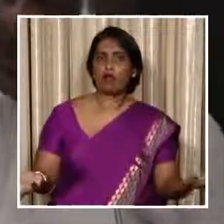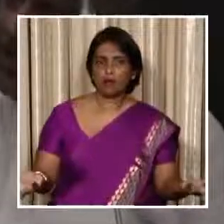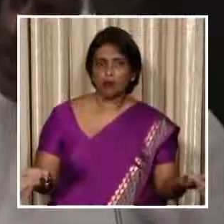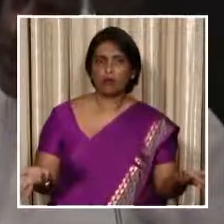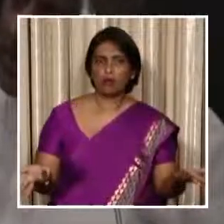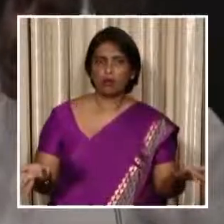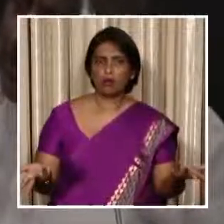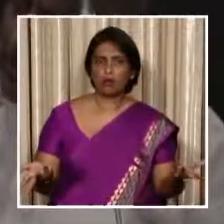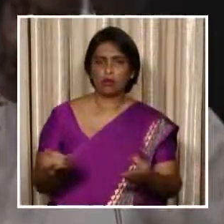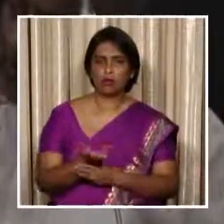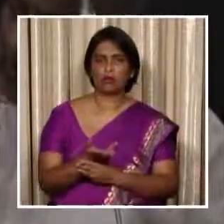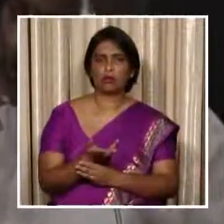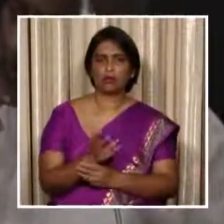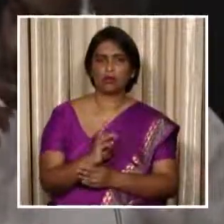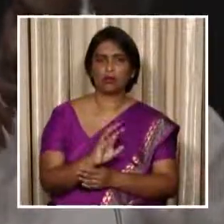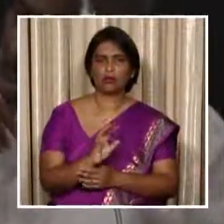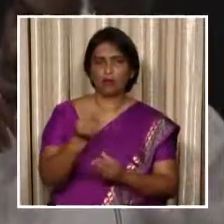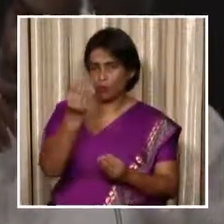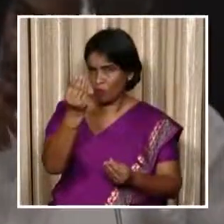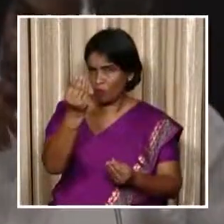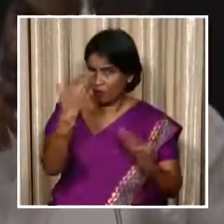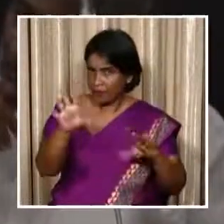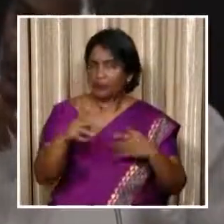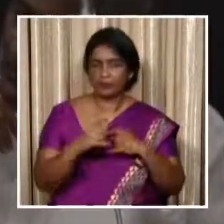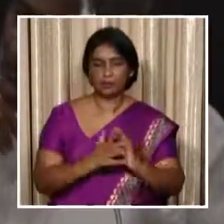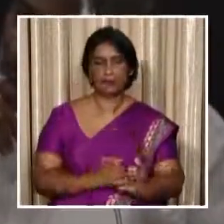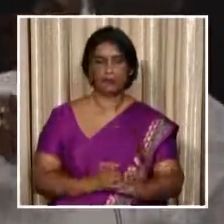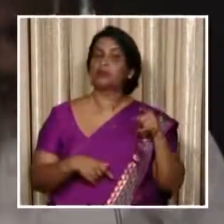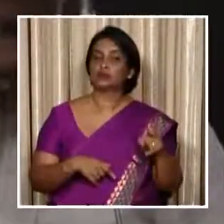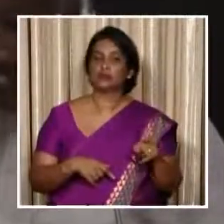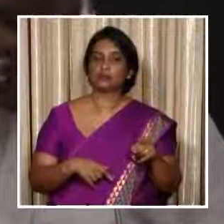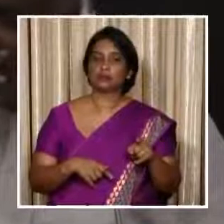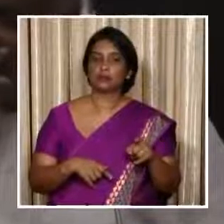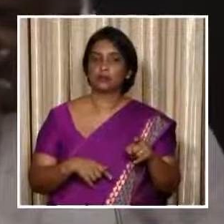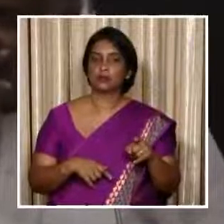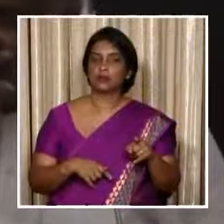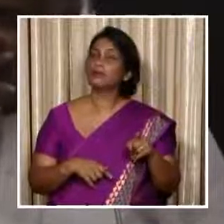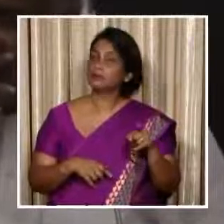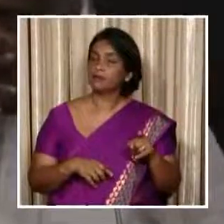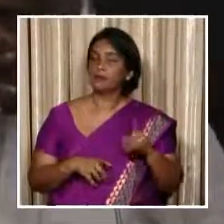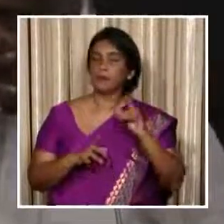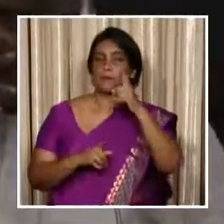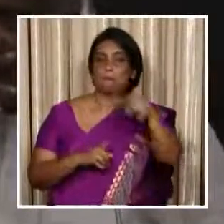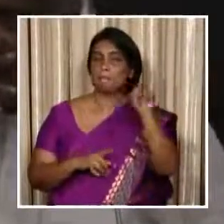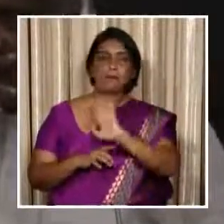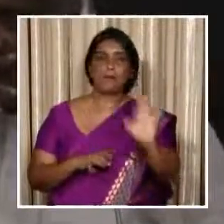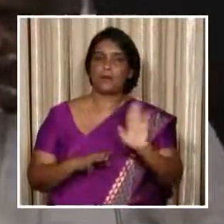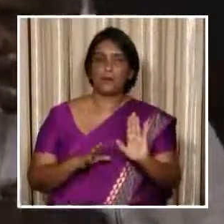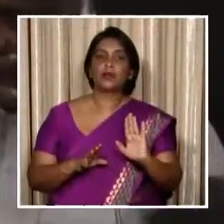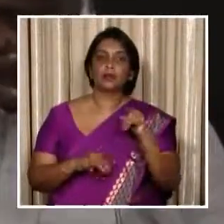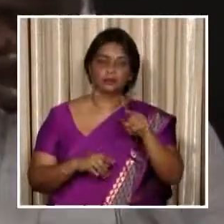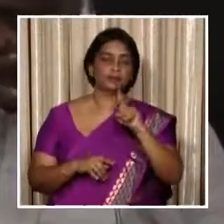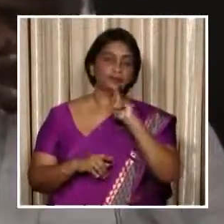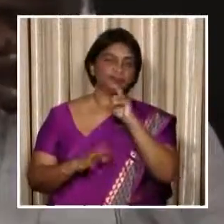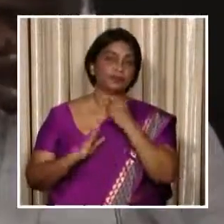குற்றச்சம்பவம் ஒன்று நடந்தால் அந்த இடத்தில் இருந்த முறையாக விசாரணைகளை முன்னெடுக்க வேண்டும் ஆனால் சந்தேக நபரை கொண்டு வந்து விசாரணை நடத்துவதை